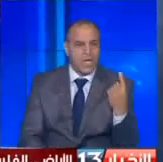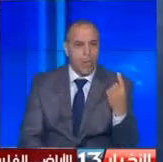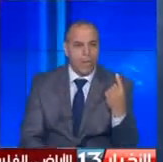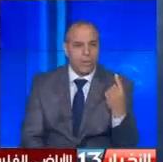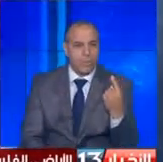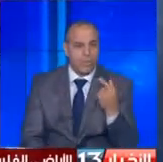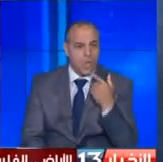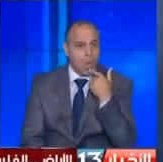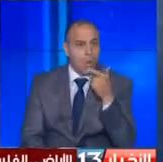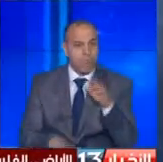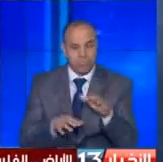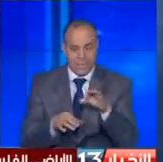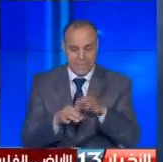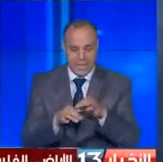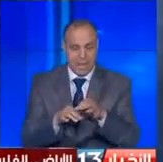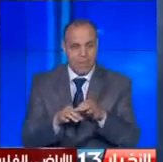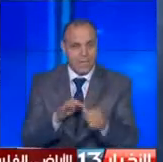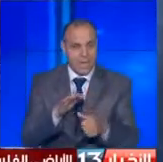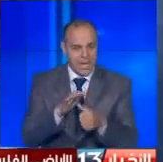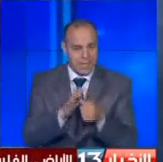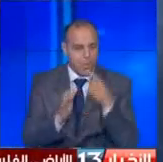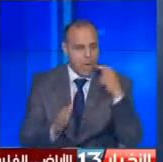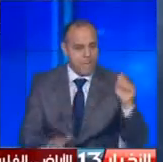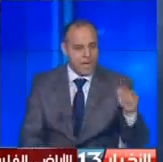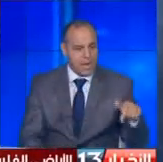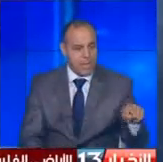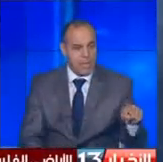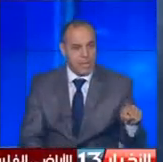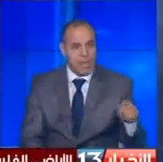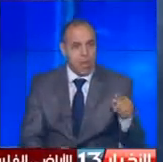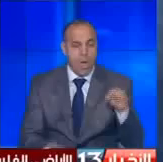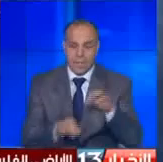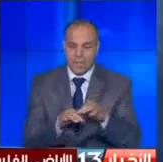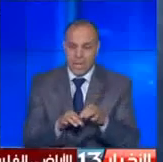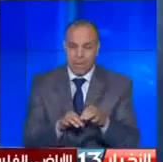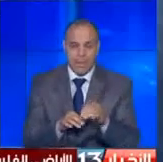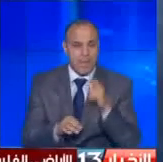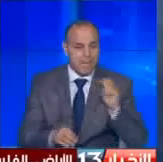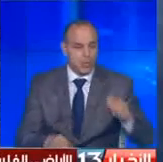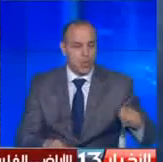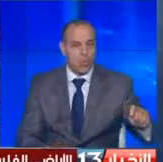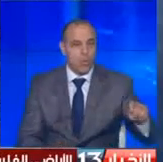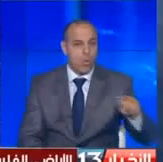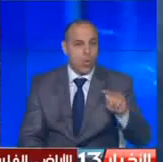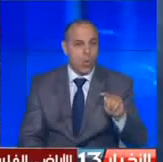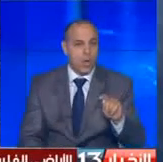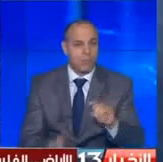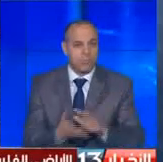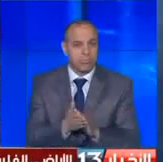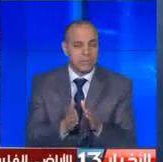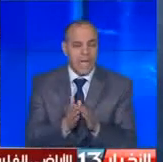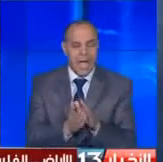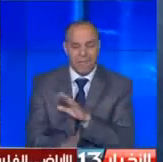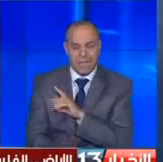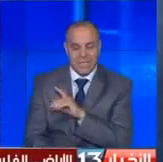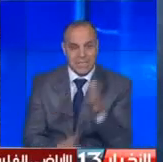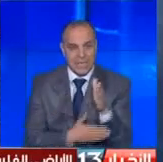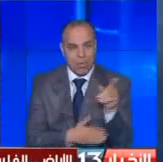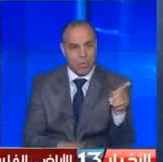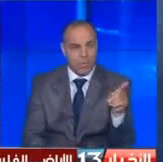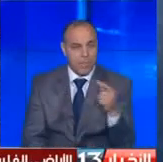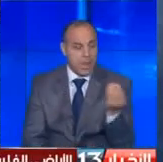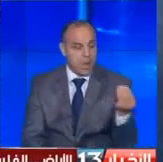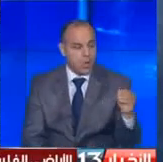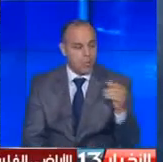وطنية وإجراء انتخابات رئاسية وبرلمانية وانتخابات للمجلس الوطني لمنظمة التحرير الفلسطينية،